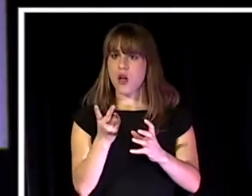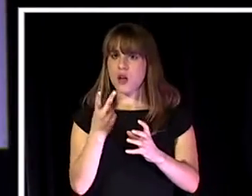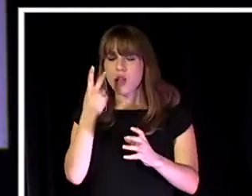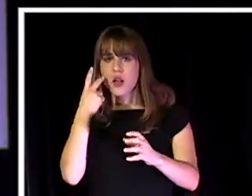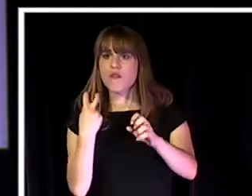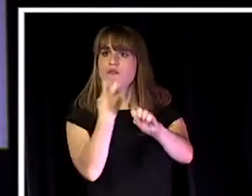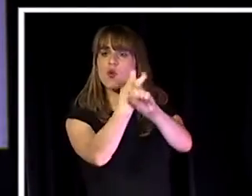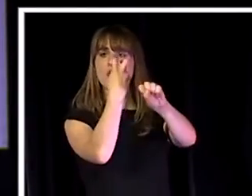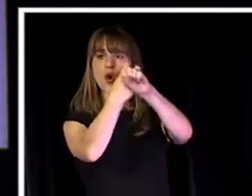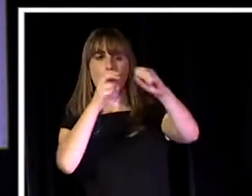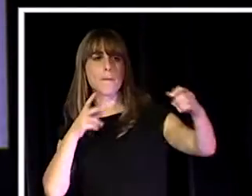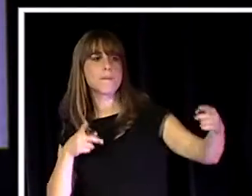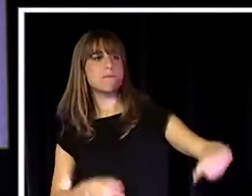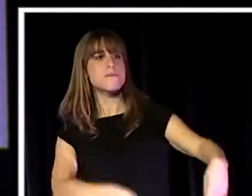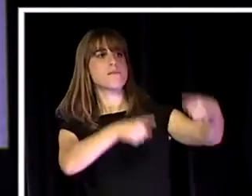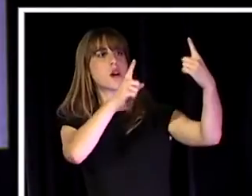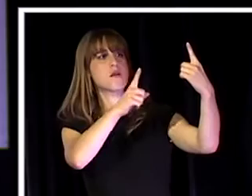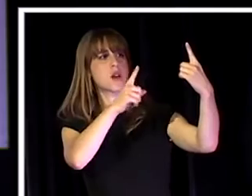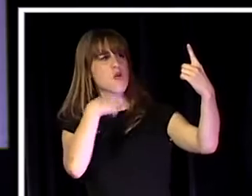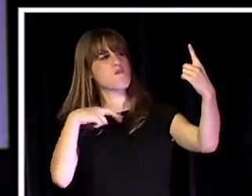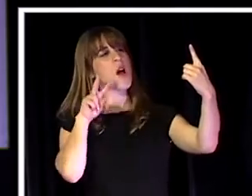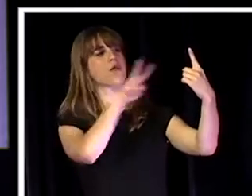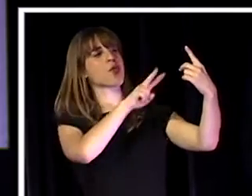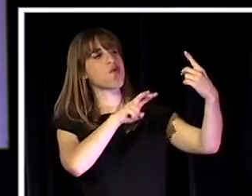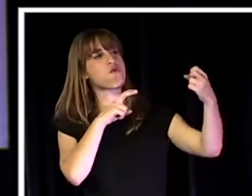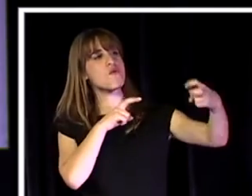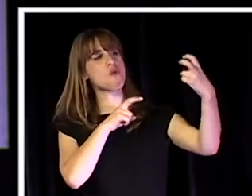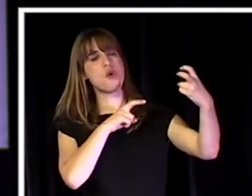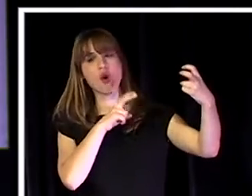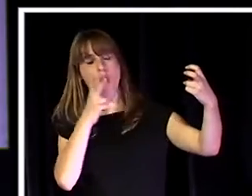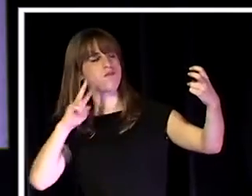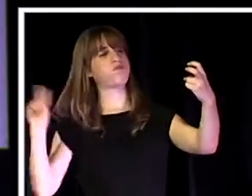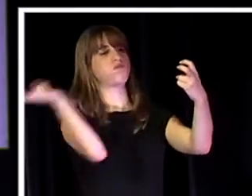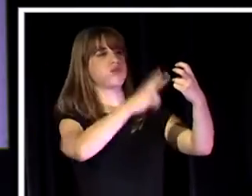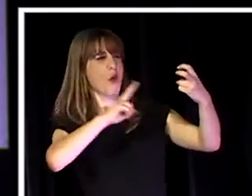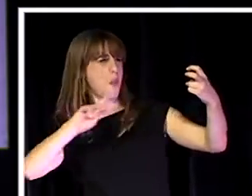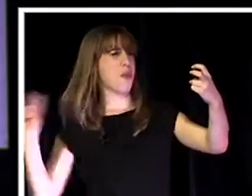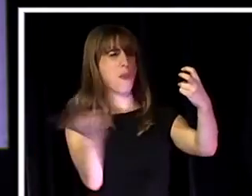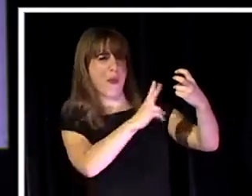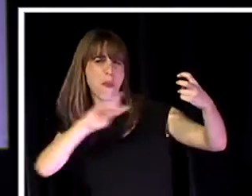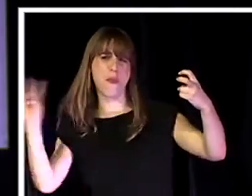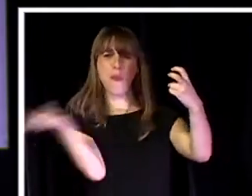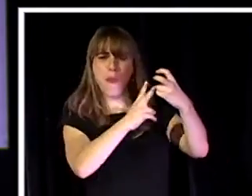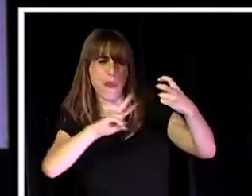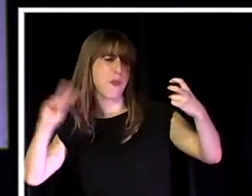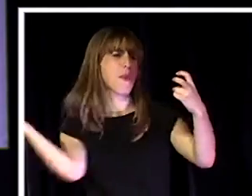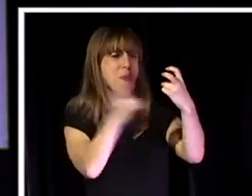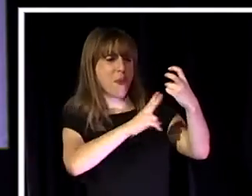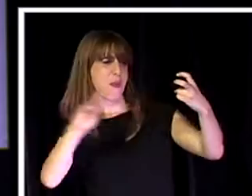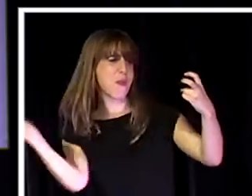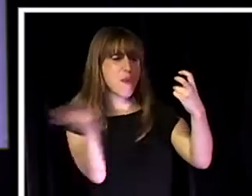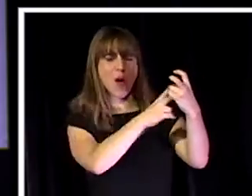βουνό. Αυτό το βουνό θα ρίξω. Και άρχισε να ξεφυσάει. Και φύσαγε μία. Και